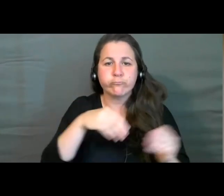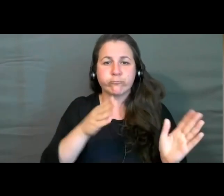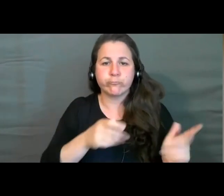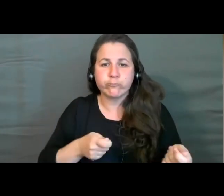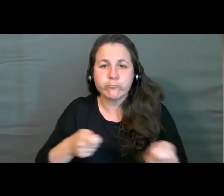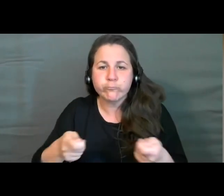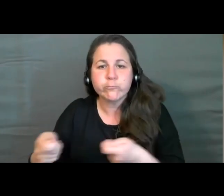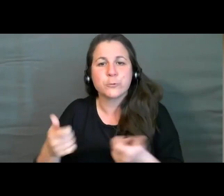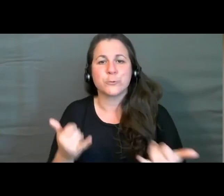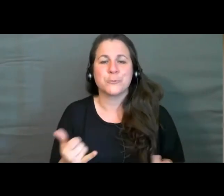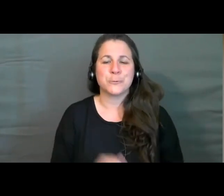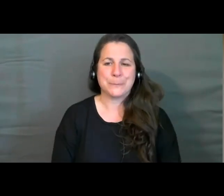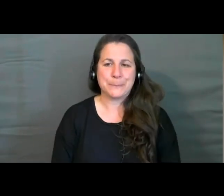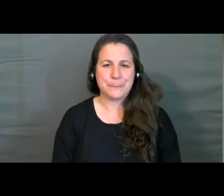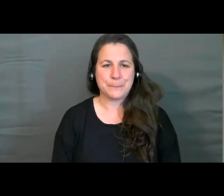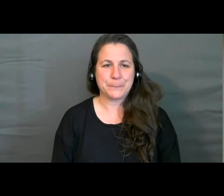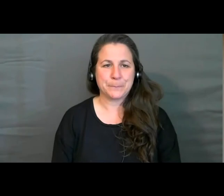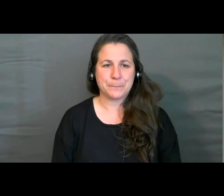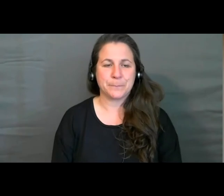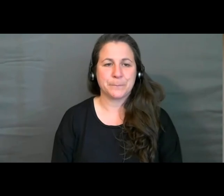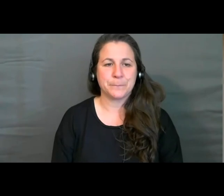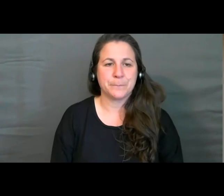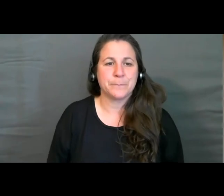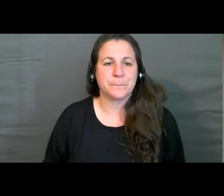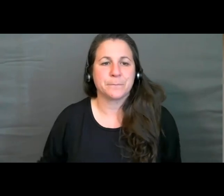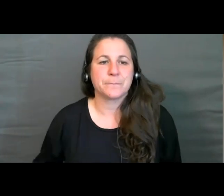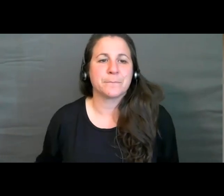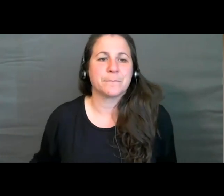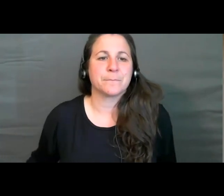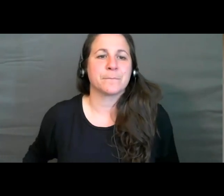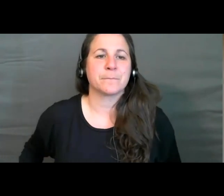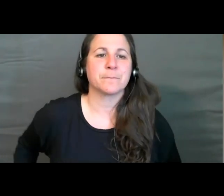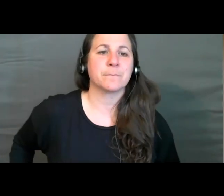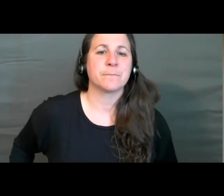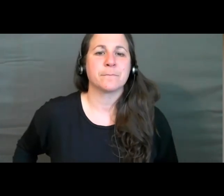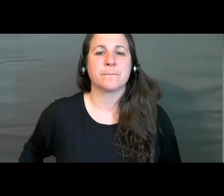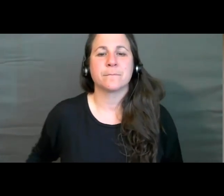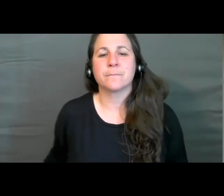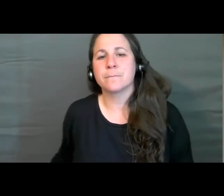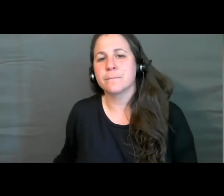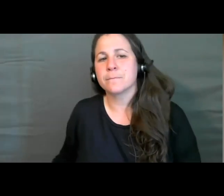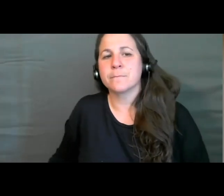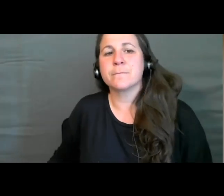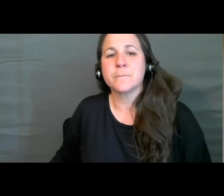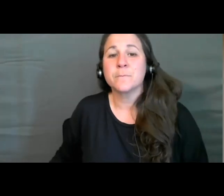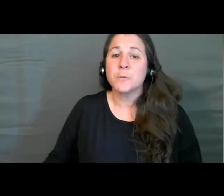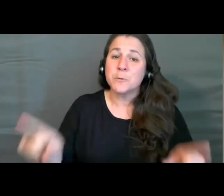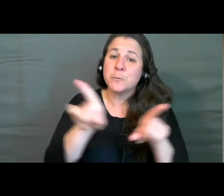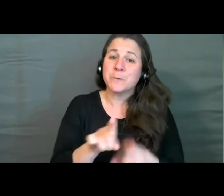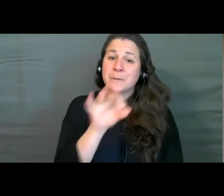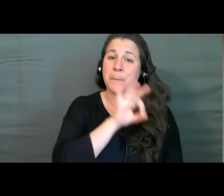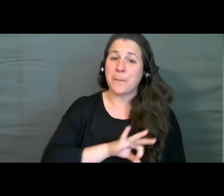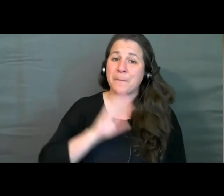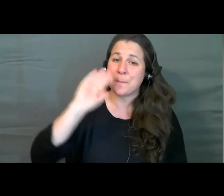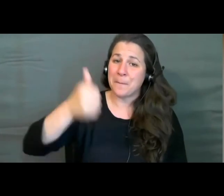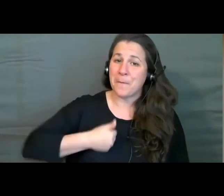cette activité. Alors, j'en profite aussi pour souhaiter la bienvenue à nos trois